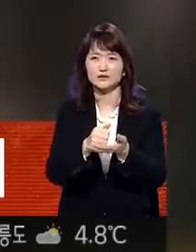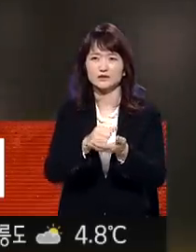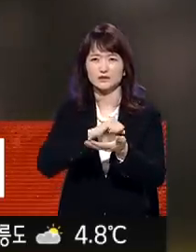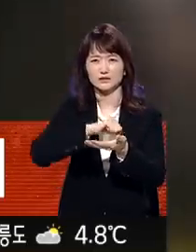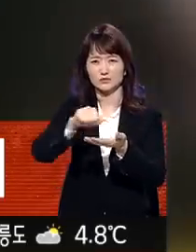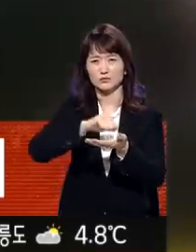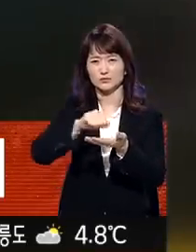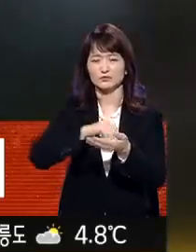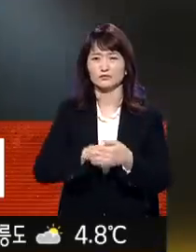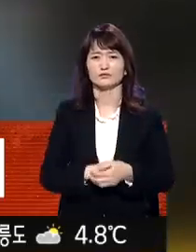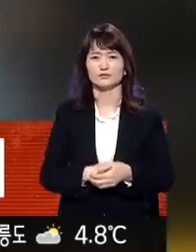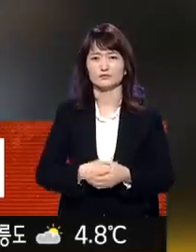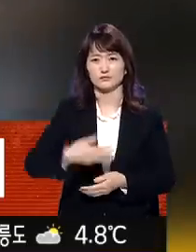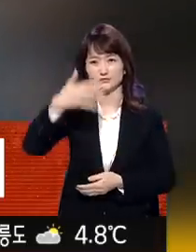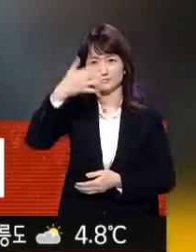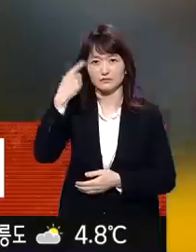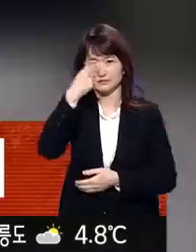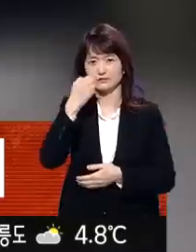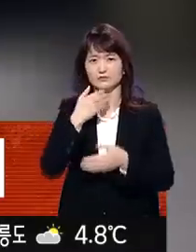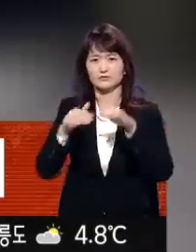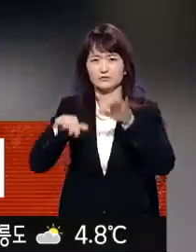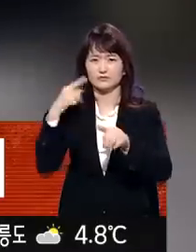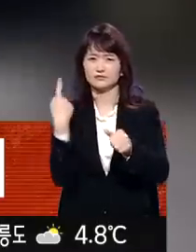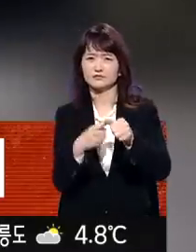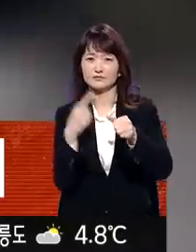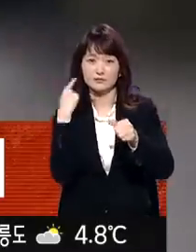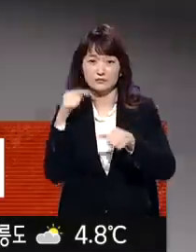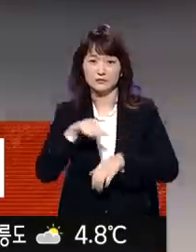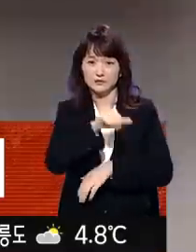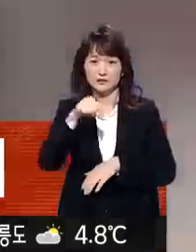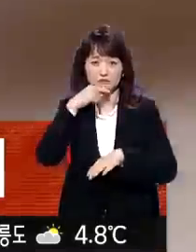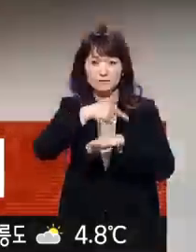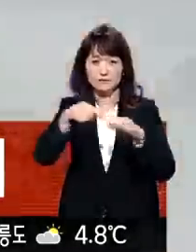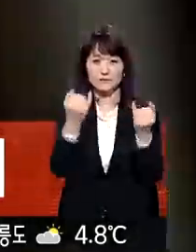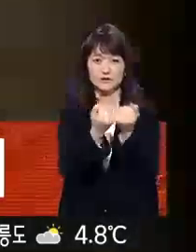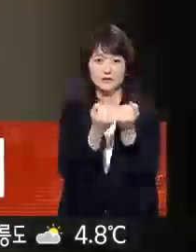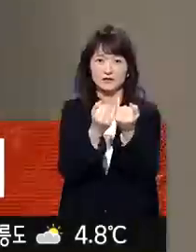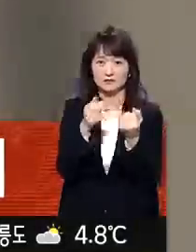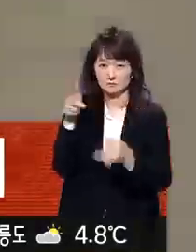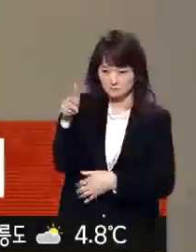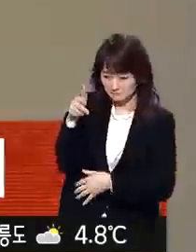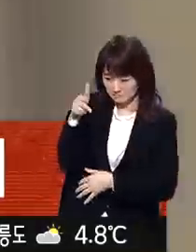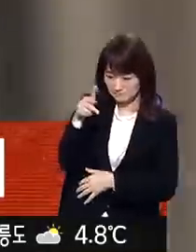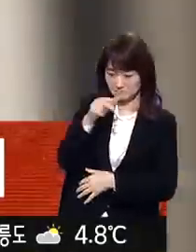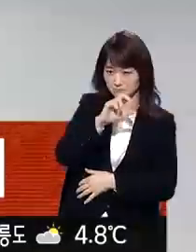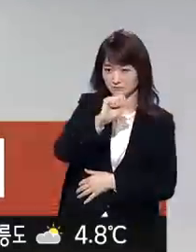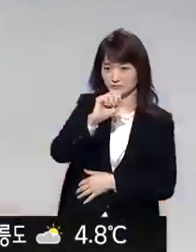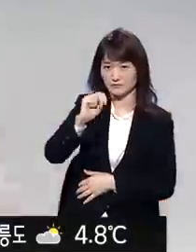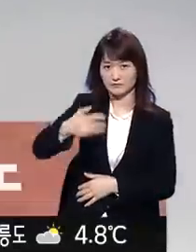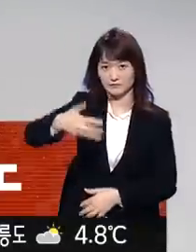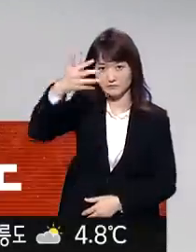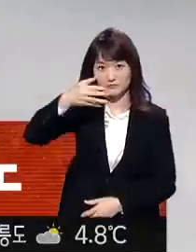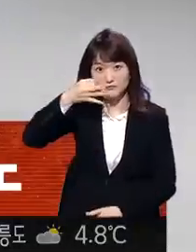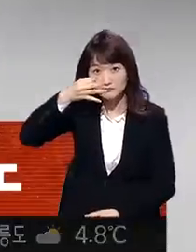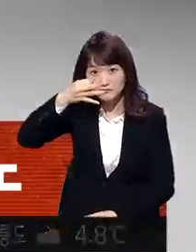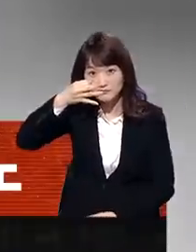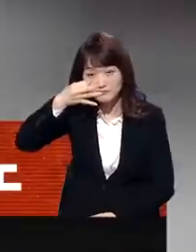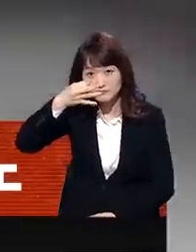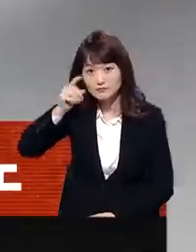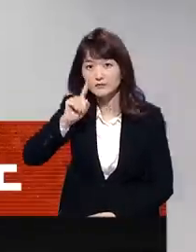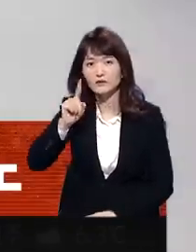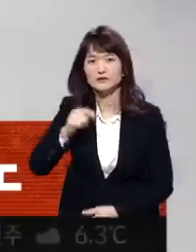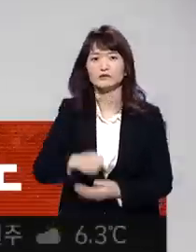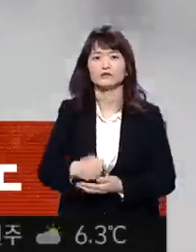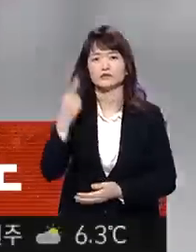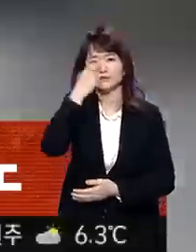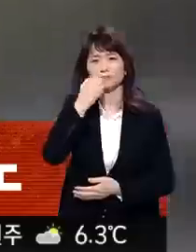몰상식하다, 진짜. 네, 이 영상은 인종차별적인 욕설을 듣던 아시아계 여성이 직접 찍어서 SNS에 올렸습니다. 그런데 이걸 본 누리꾼들은요, 또